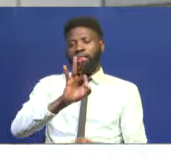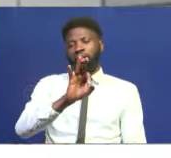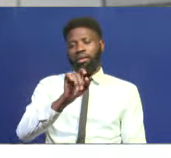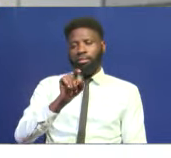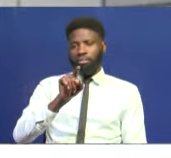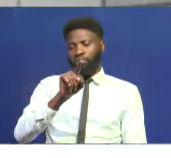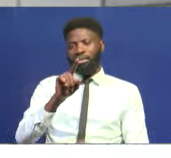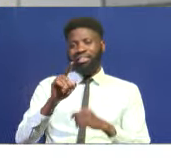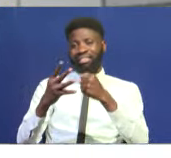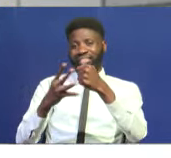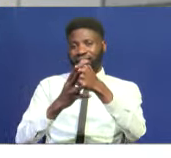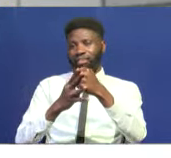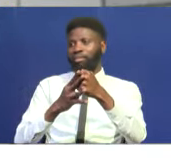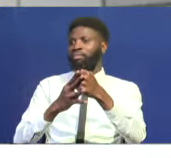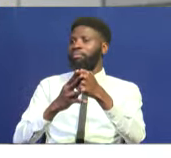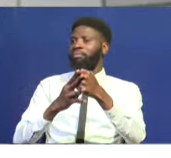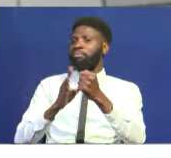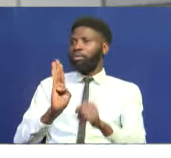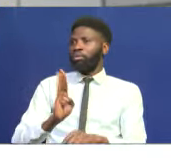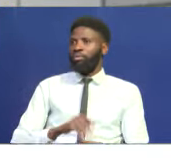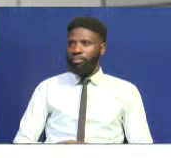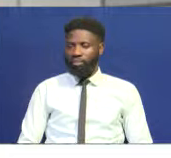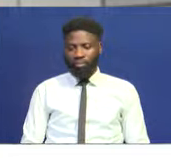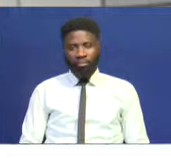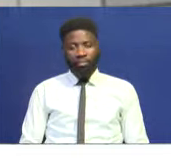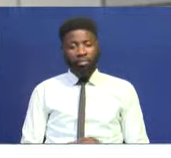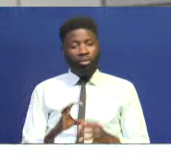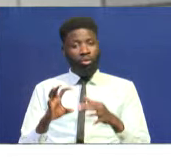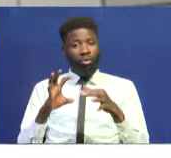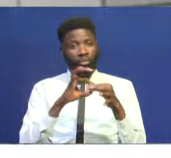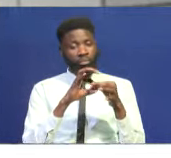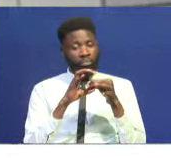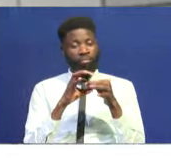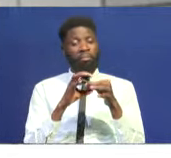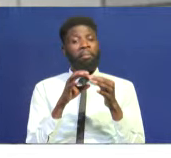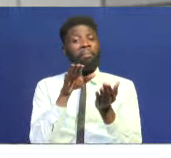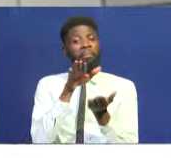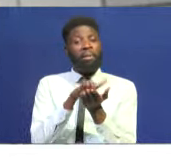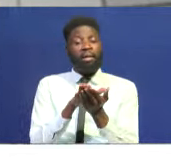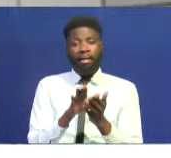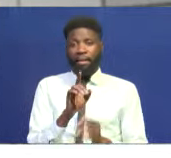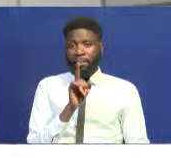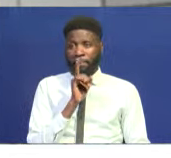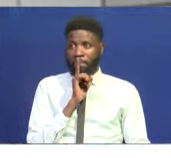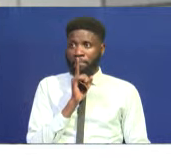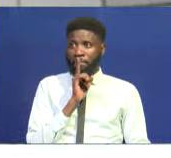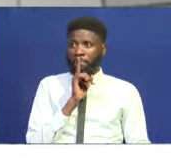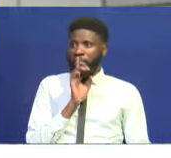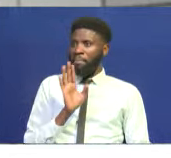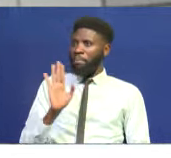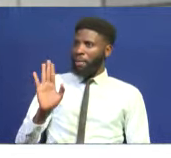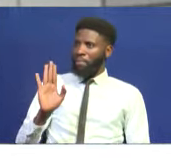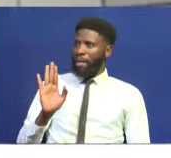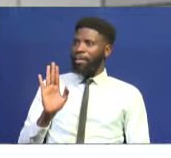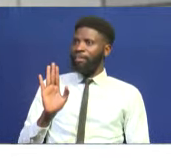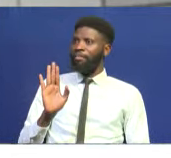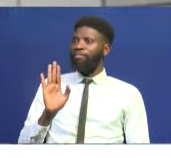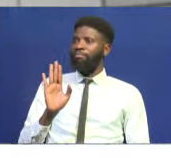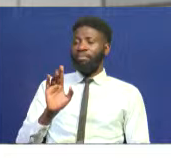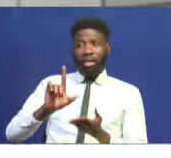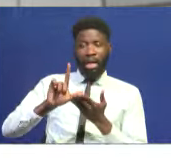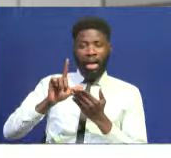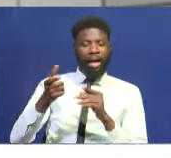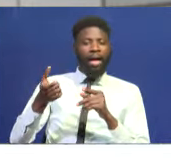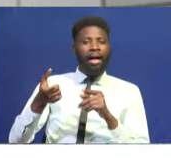Benki ya Cooperative inasema jumla ya mikopo na malipo ya awali ya mishahara iliongezeka kwa asilimia 2.8 kufikia shilingi